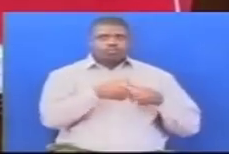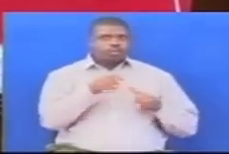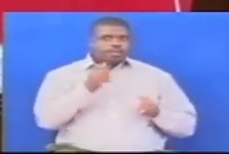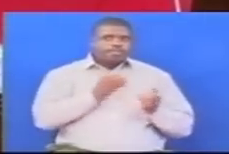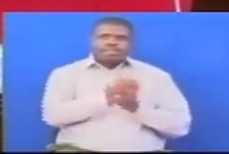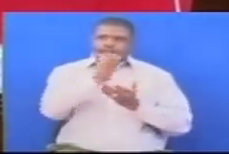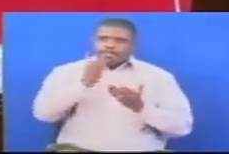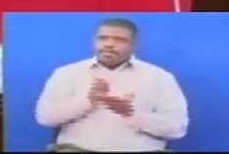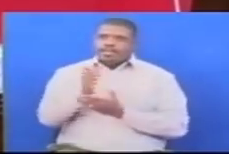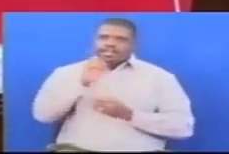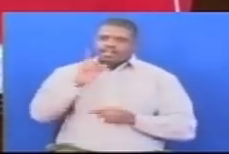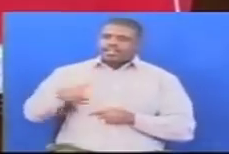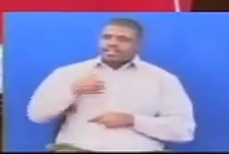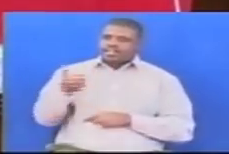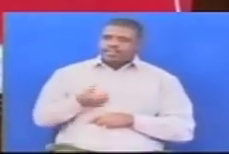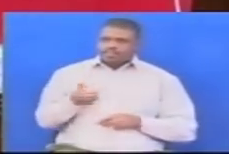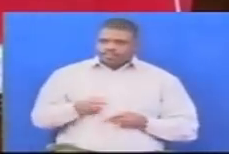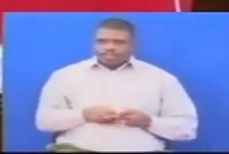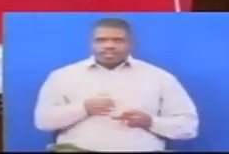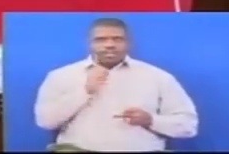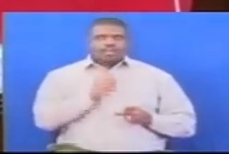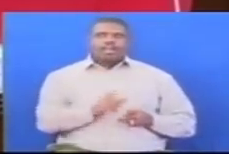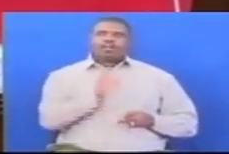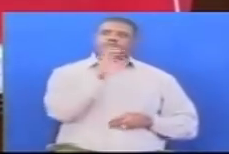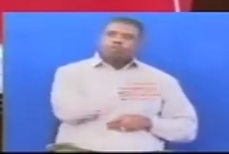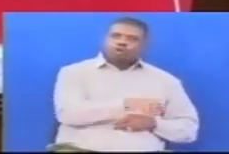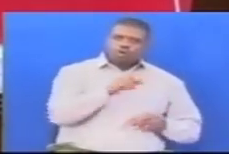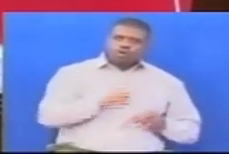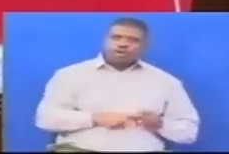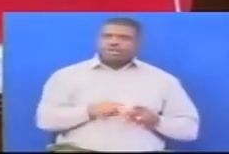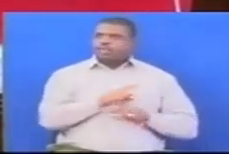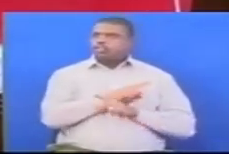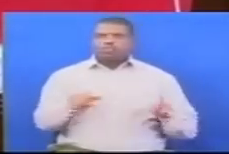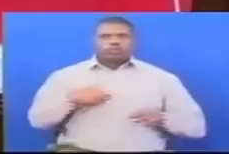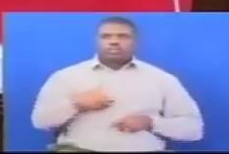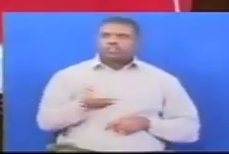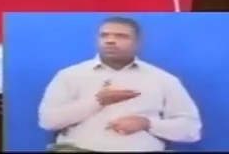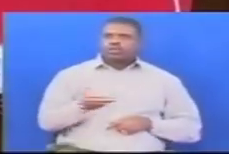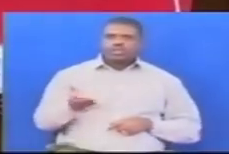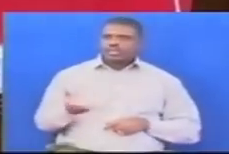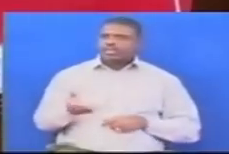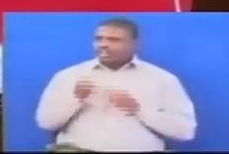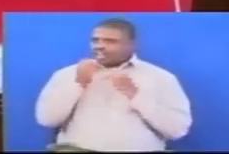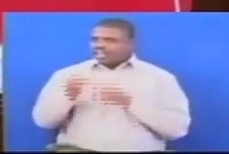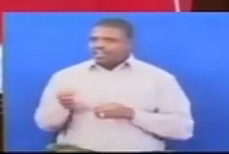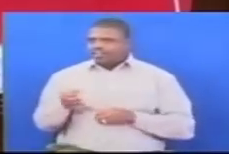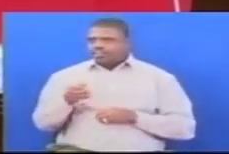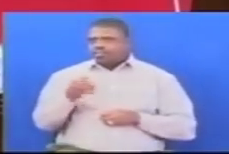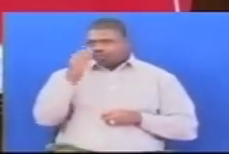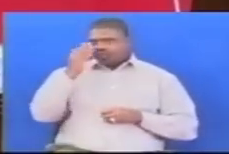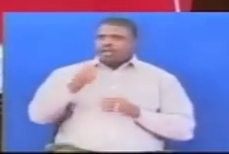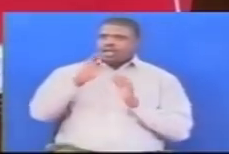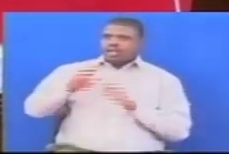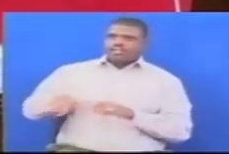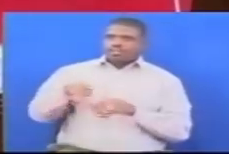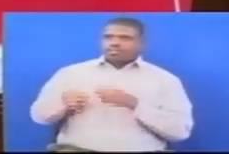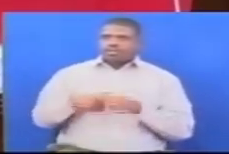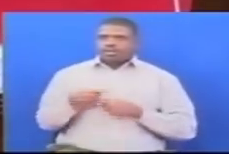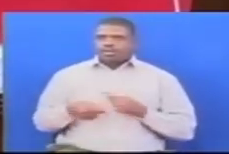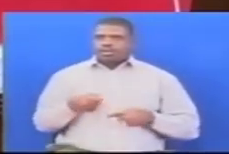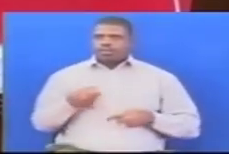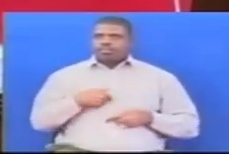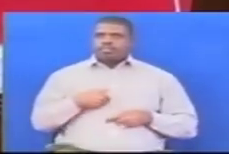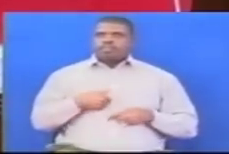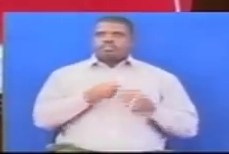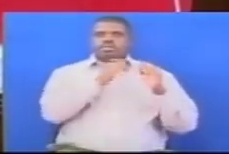kijiji. Pita kila mkoa. So kama waziri wengine wanameleta taarifa, ala kwamba unajuaje. Ala, kwa mimi ni